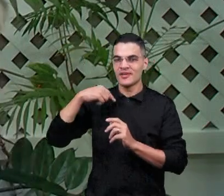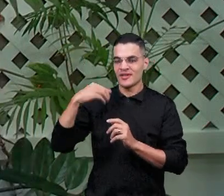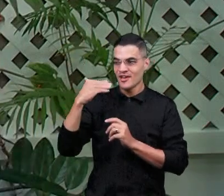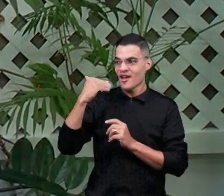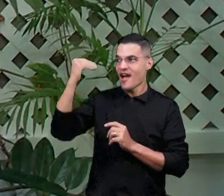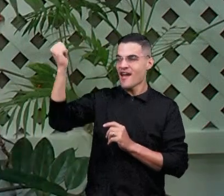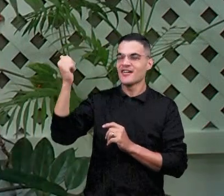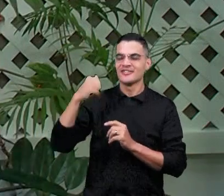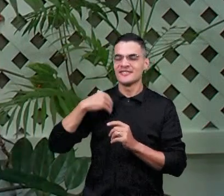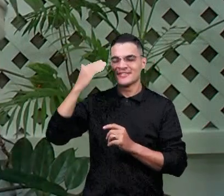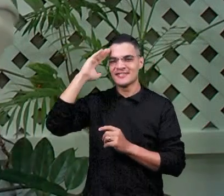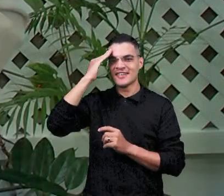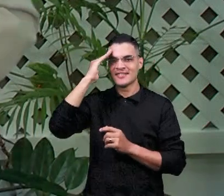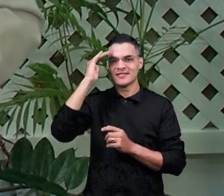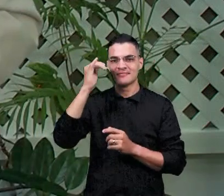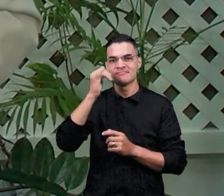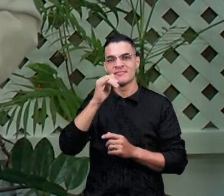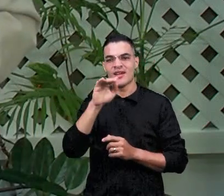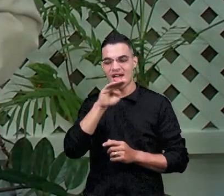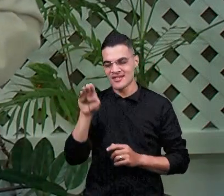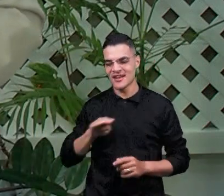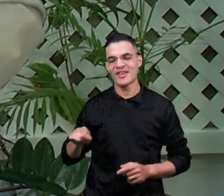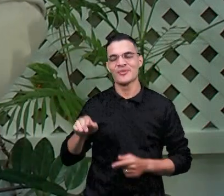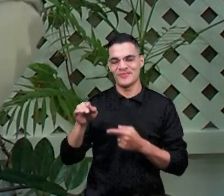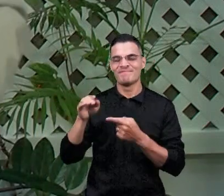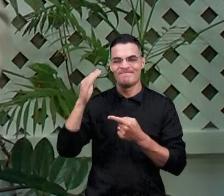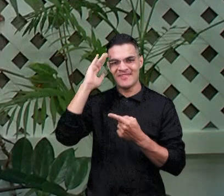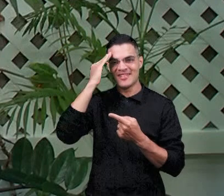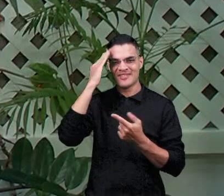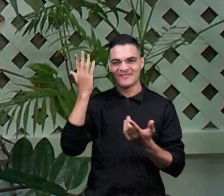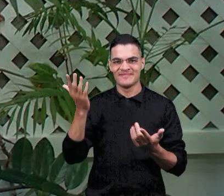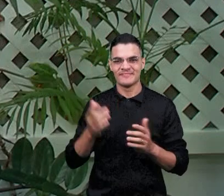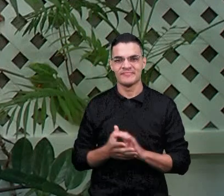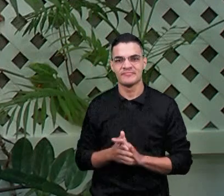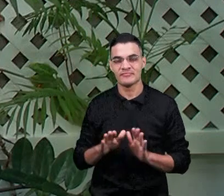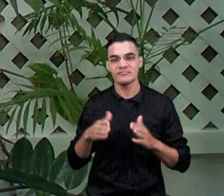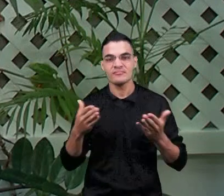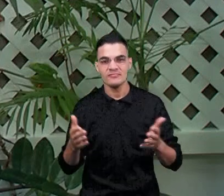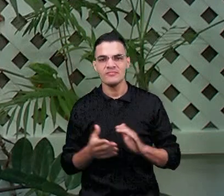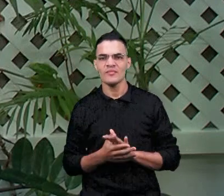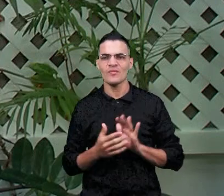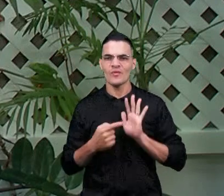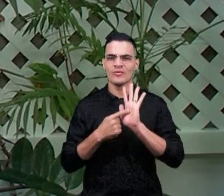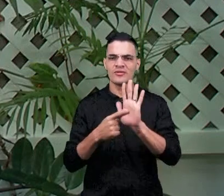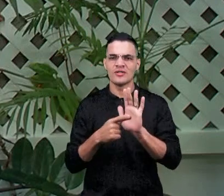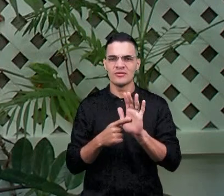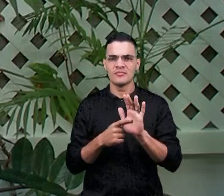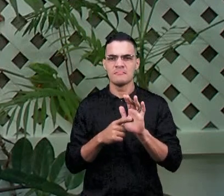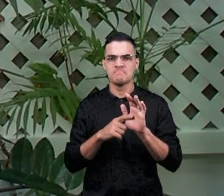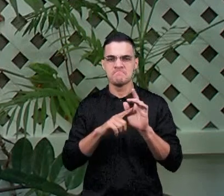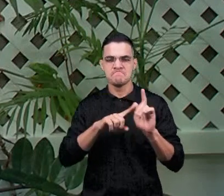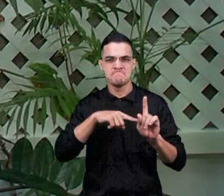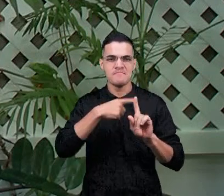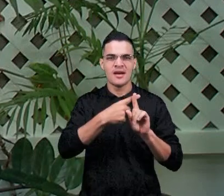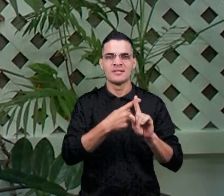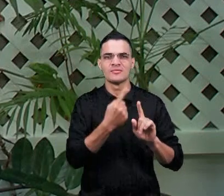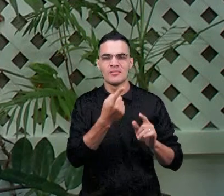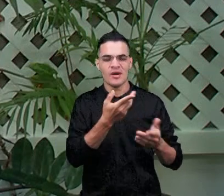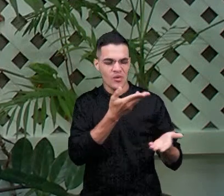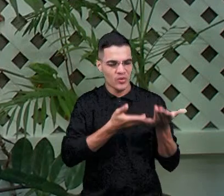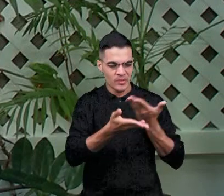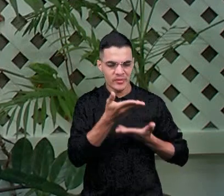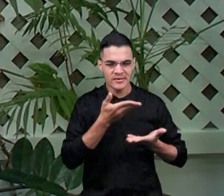trouve, il tient, il ne lâche plus. C'est ce que Zachée a fait. Il y a aussi une contribution ici, l'église de